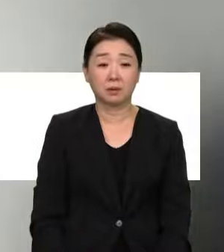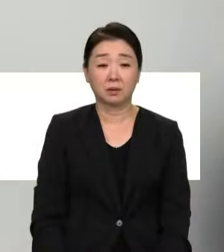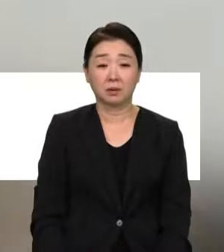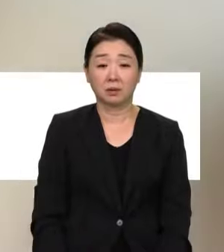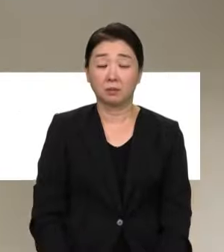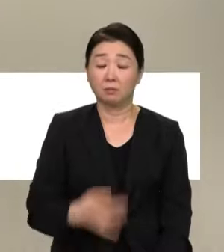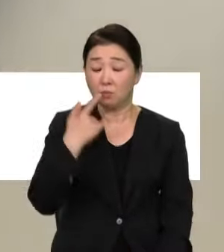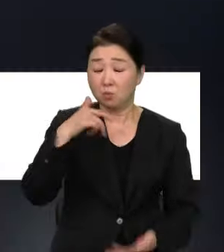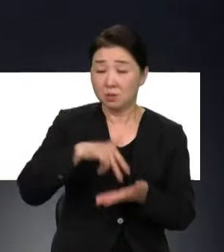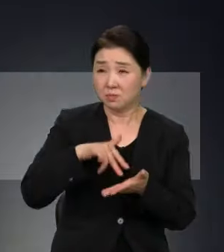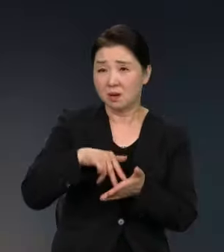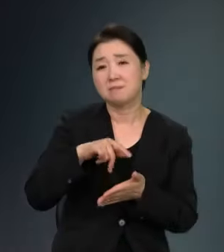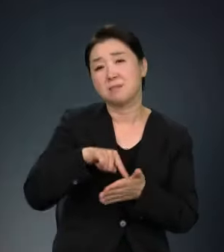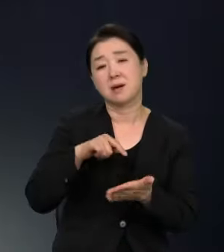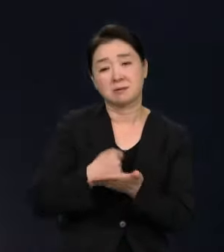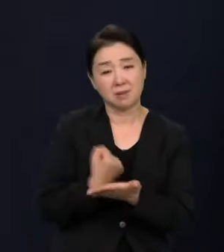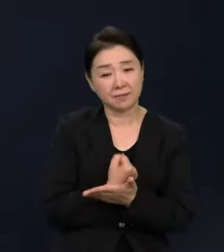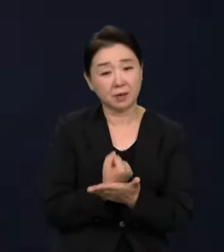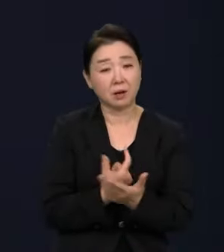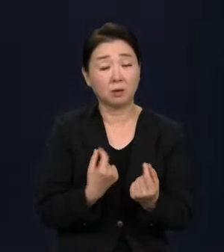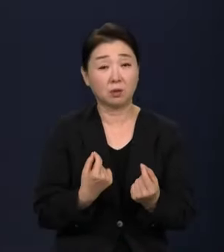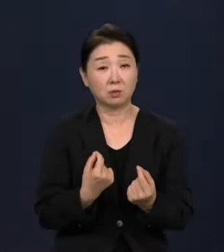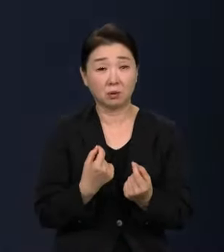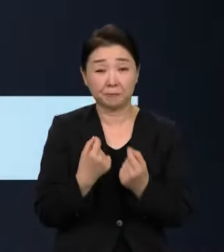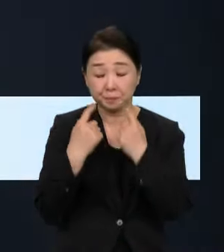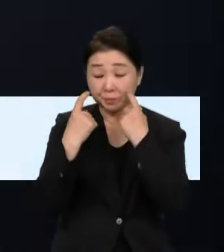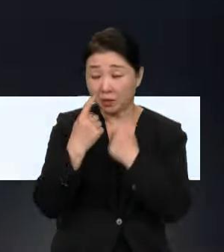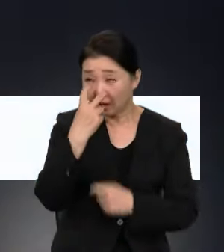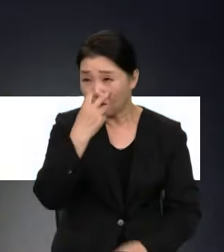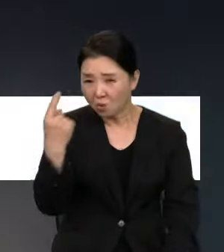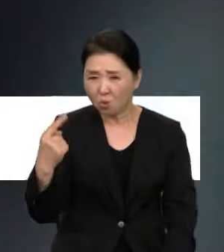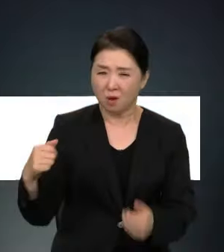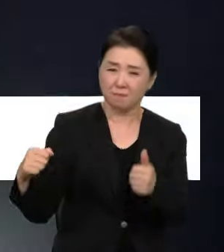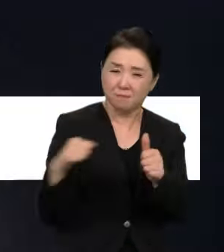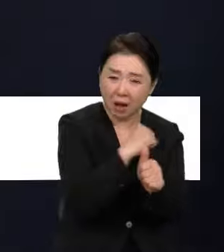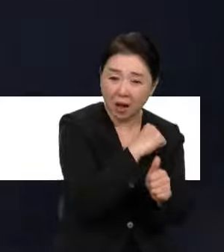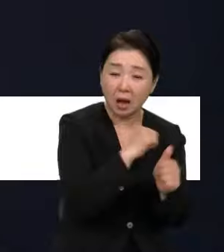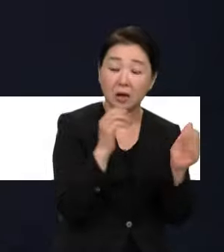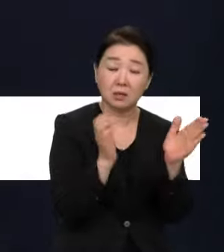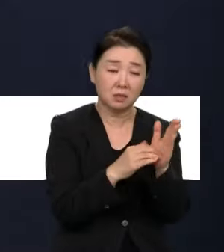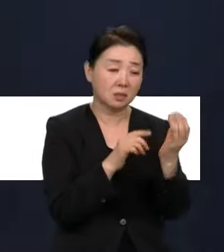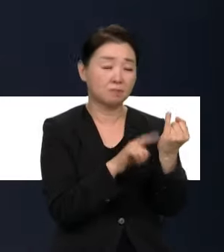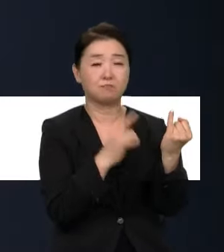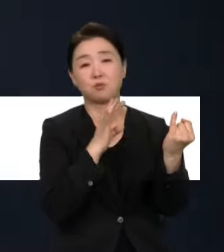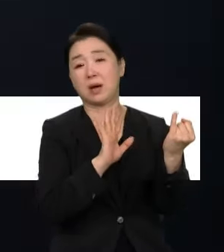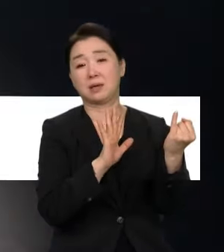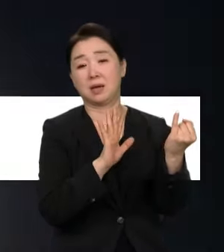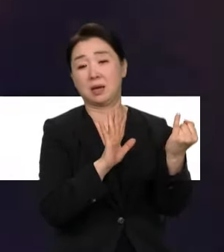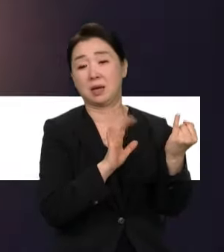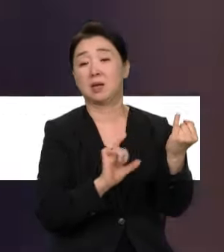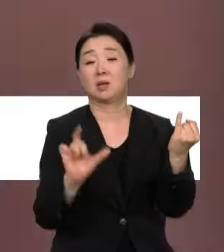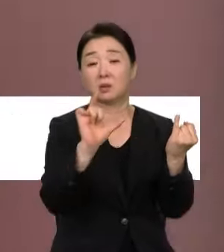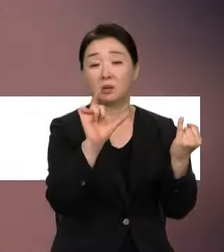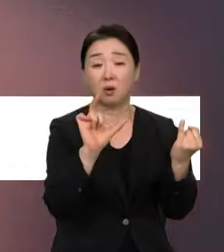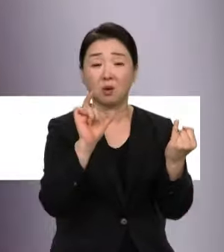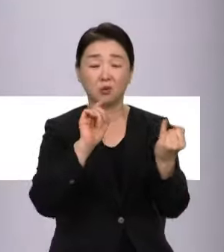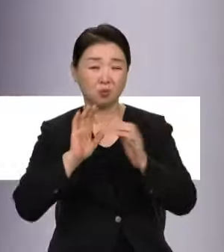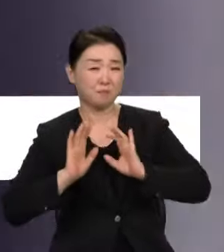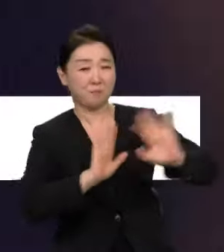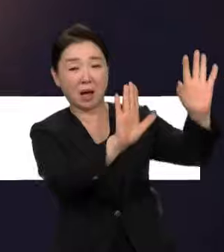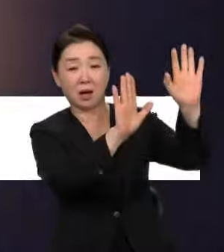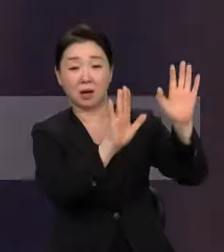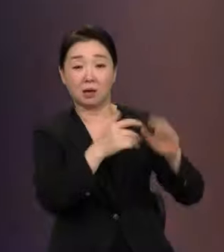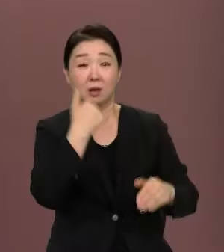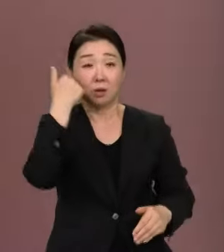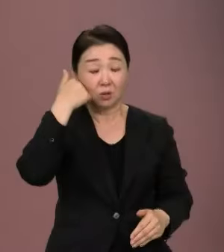많이 속상하죠. 이날 사설 경호원에게 밀쳐진 팬은 A양뿐만이 아닙니다. 손으로 강하게 밀쳐진